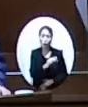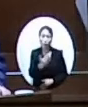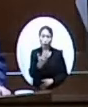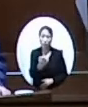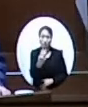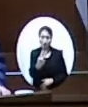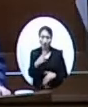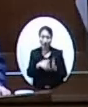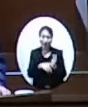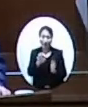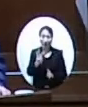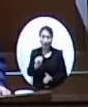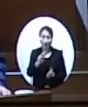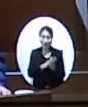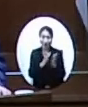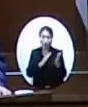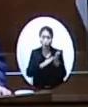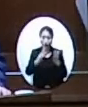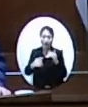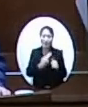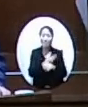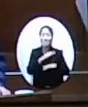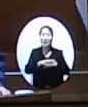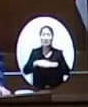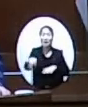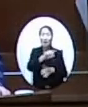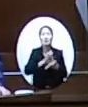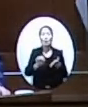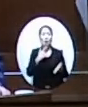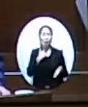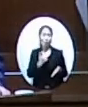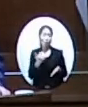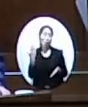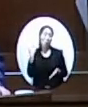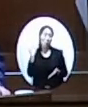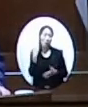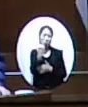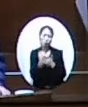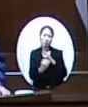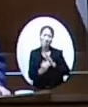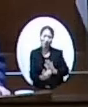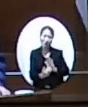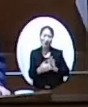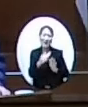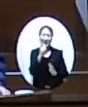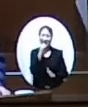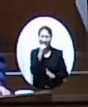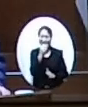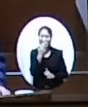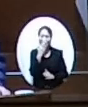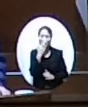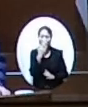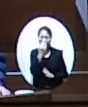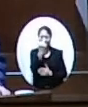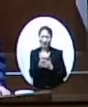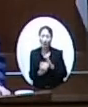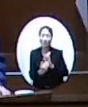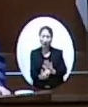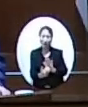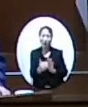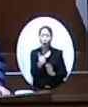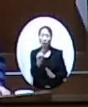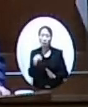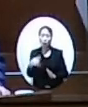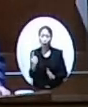도입되어 먼저 자연농법에 사용되었고 최근 부패 억제, 금속과 식품의 산화 방지, 하초